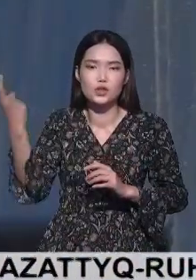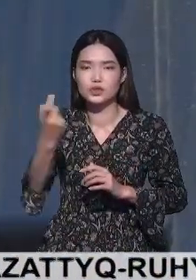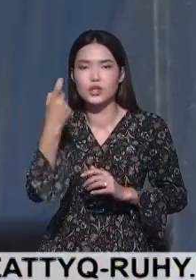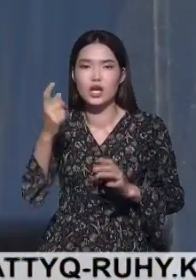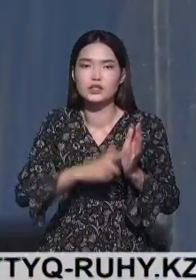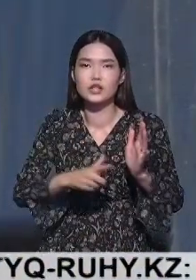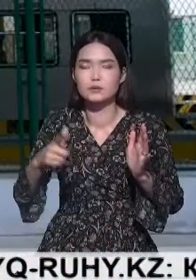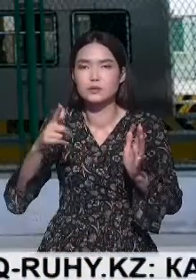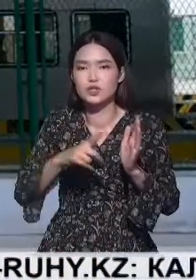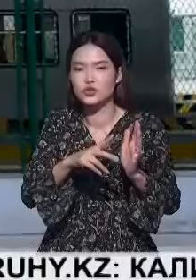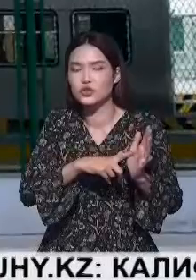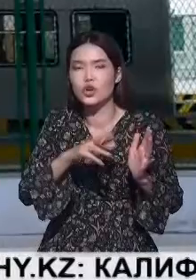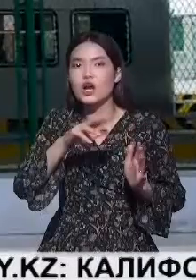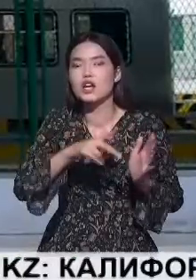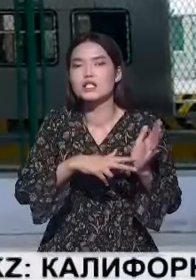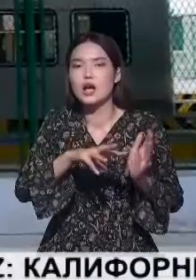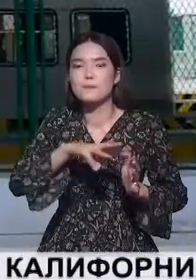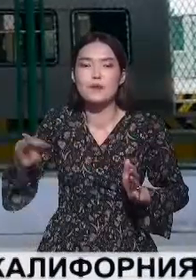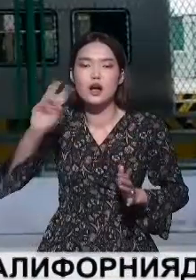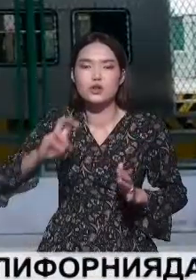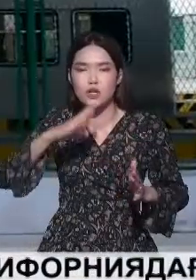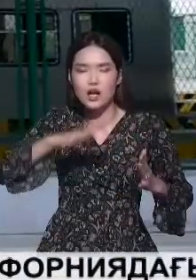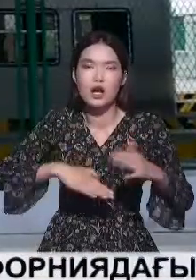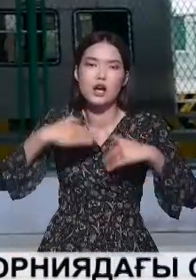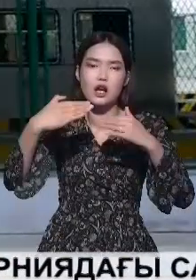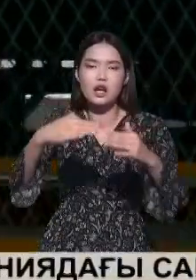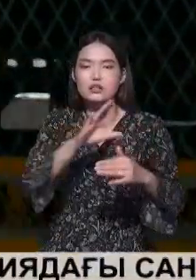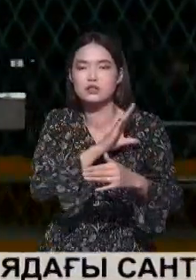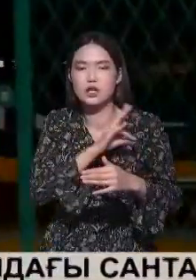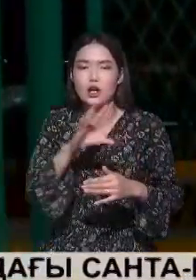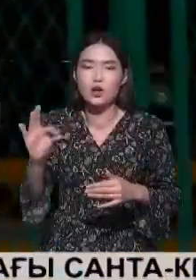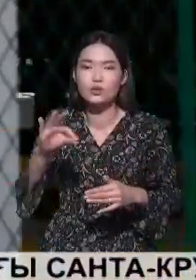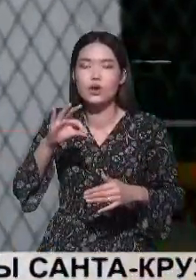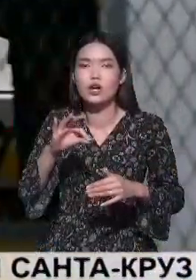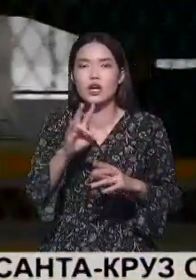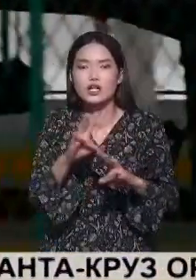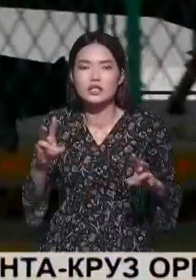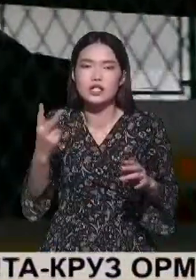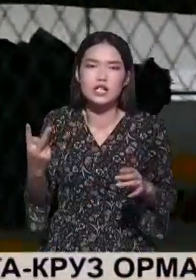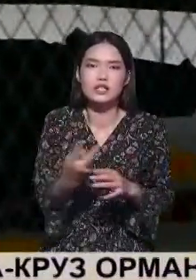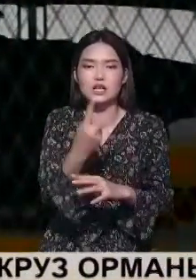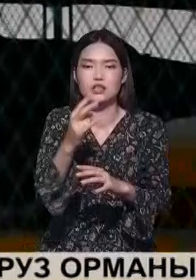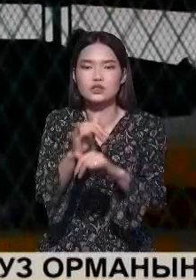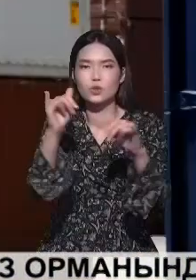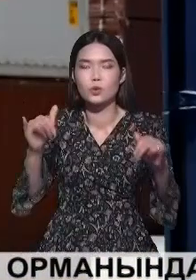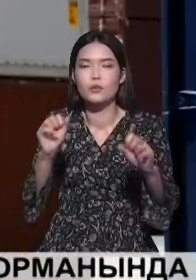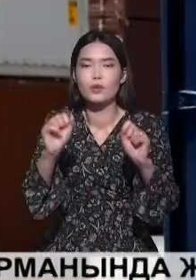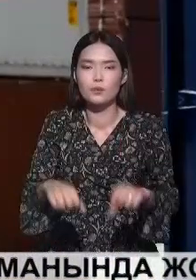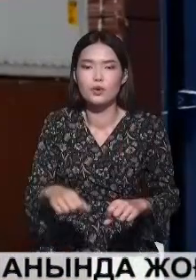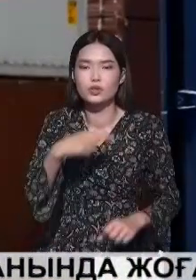187 миллион доллардан асқан. Әрине, жаман көрсеткіш емес, бірақ мұны 2 есе көбейтуге